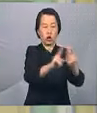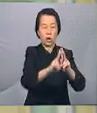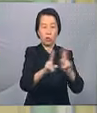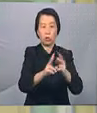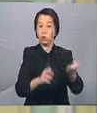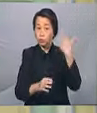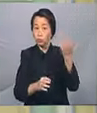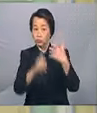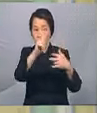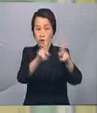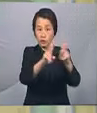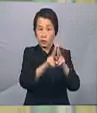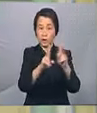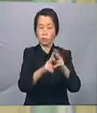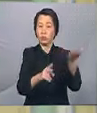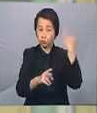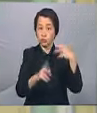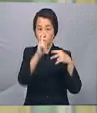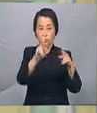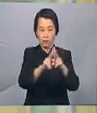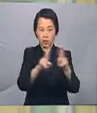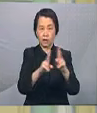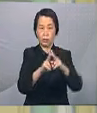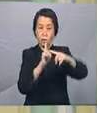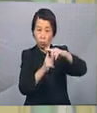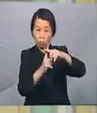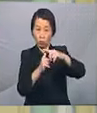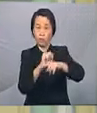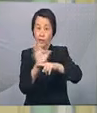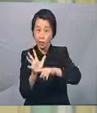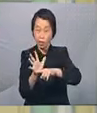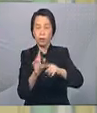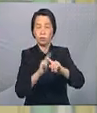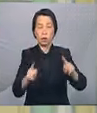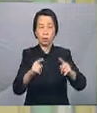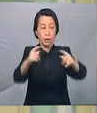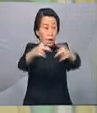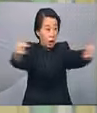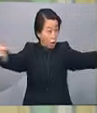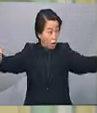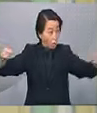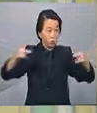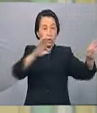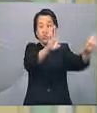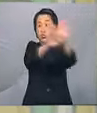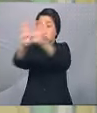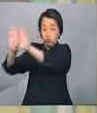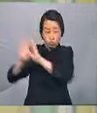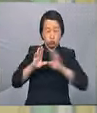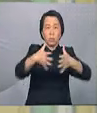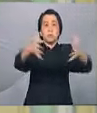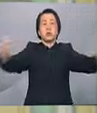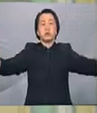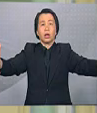dulu mungkin satu kampung saja yang terdapat positifnya kes, tetapi kawasan yang ditutup mungkin terlalu luas,